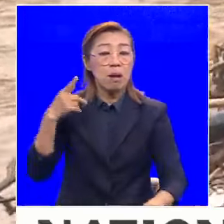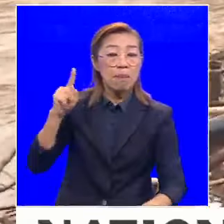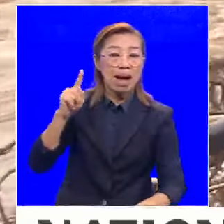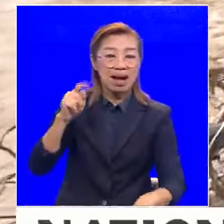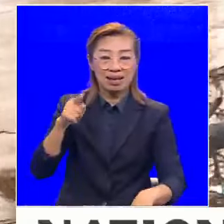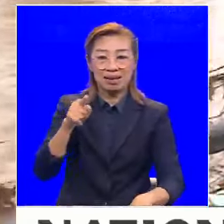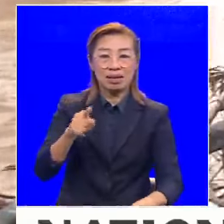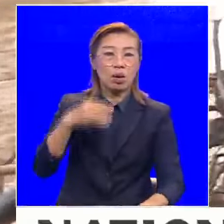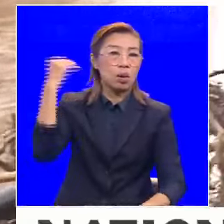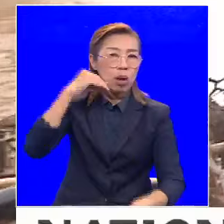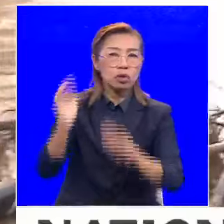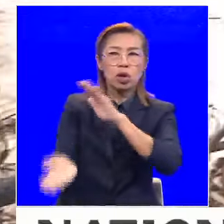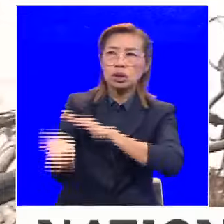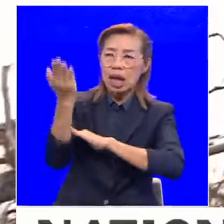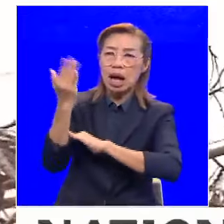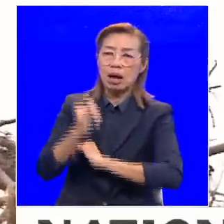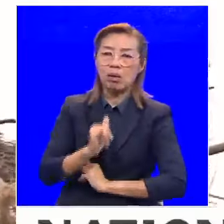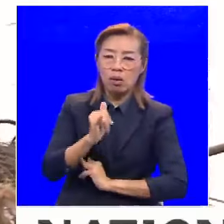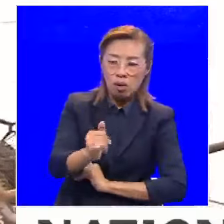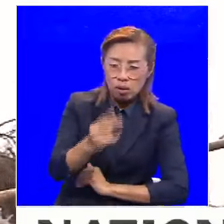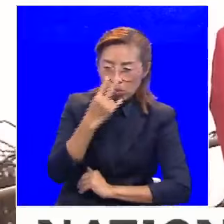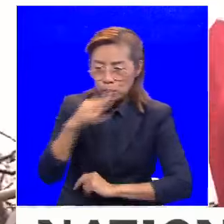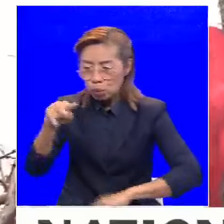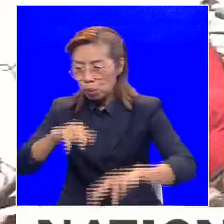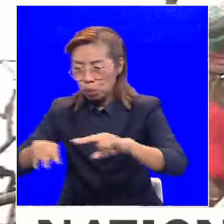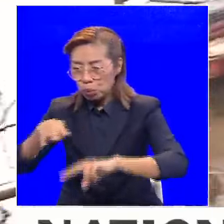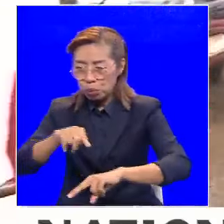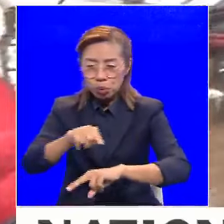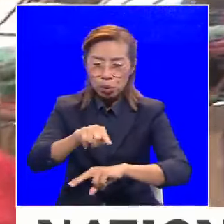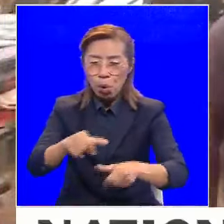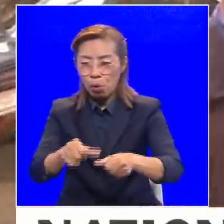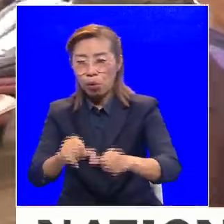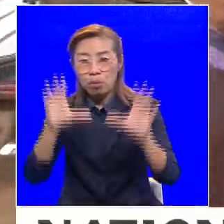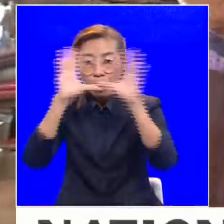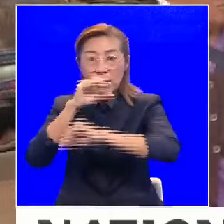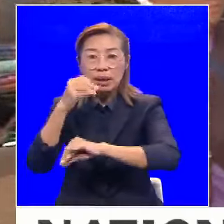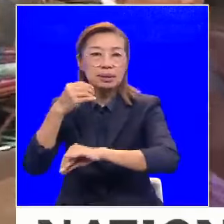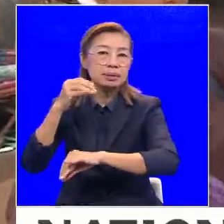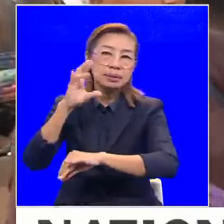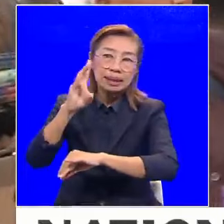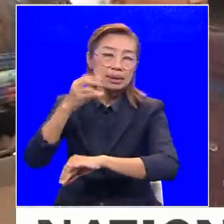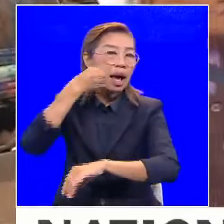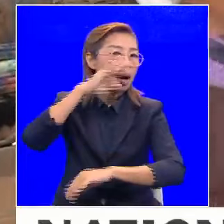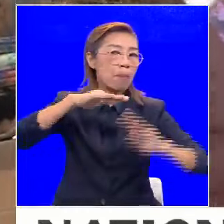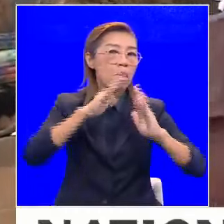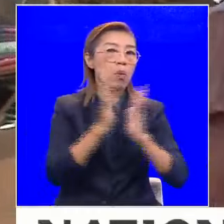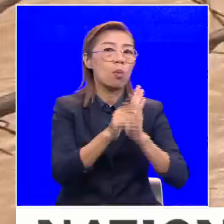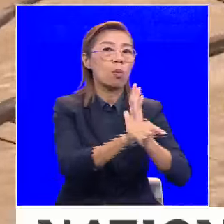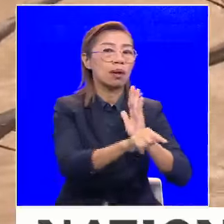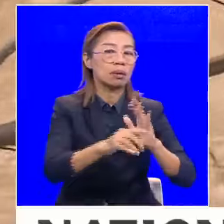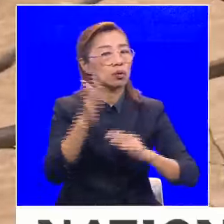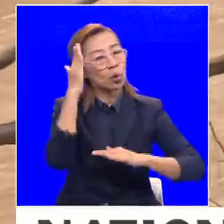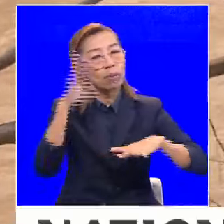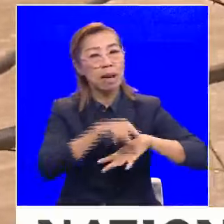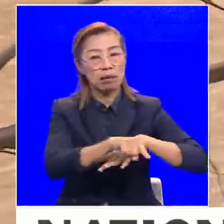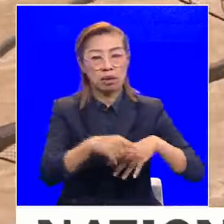แล้วก็ตอนประมาณสักทุ่มหนึ่งจะกลับไปนอนที่วัดวันนี้มาเพื่อที่จะมาเฝ้าดูระดับน้ำเพราะหลังจากมีการแจ้งเตือนให้เตรียมอพยพ